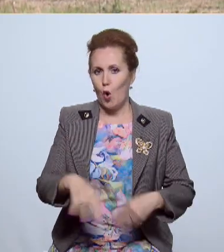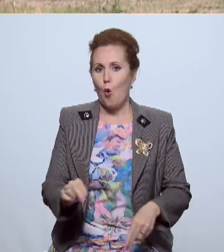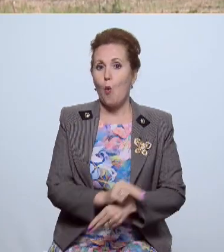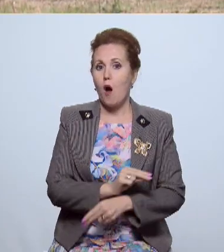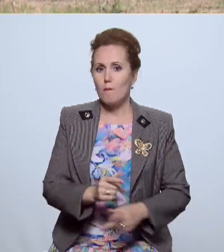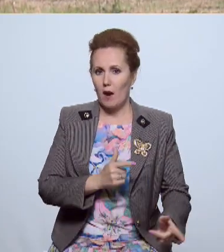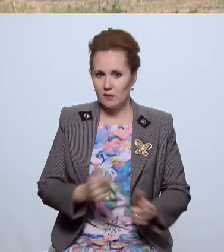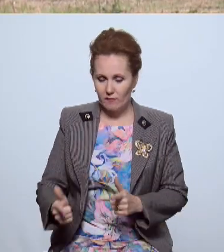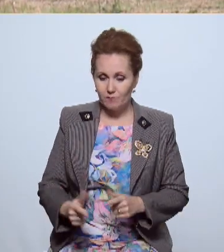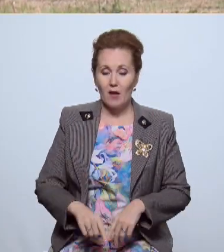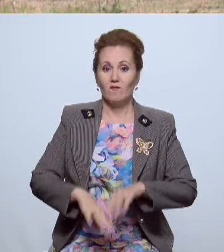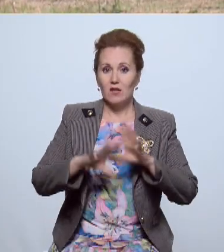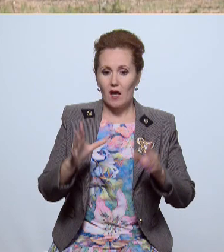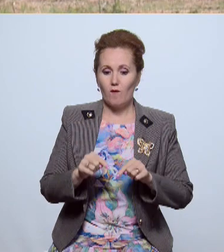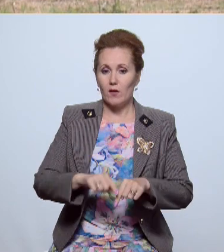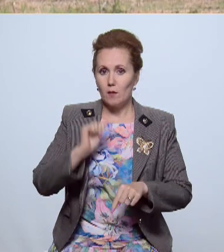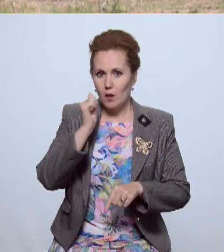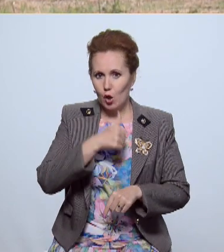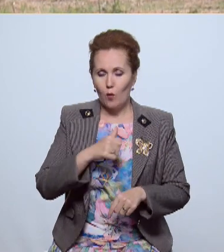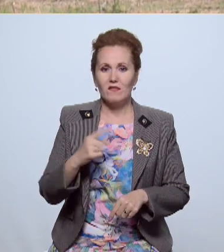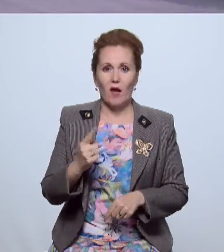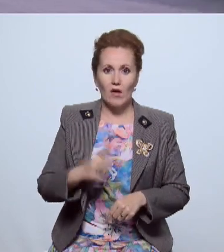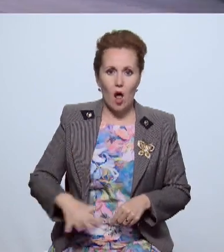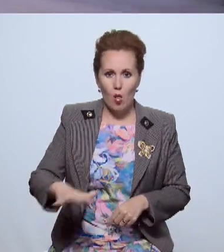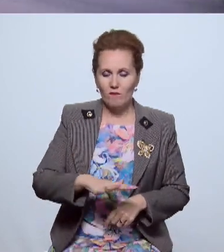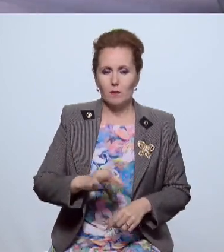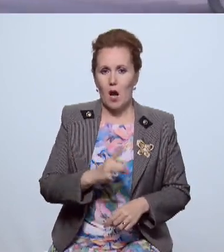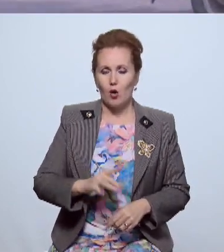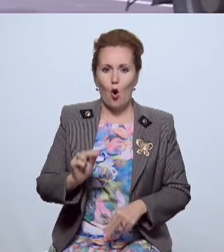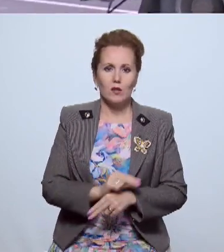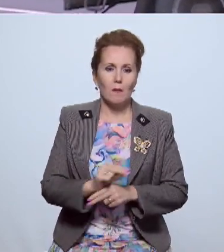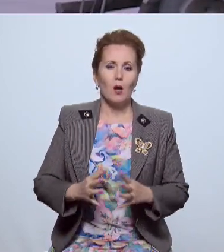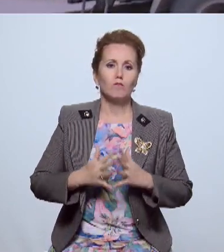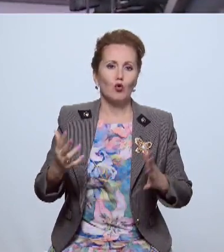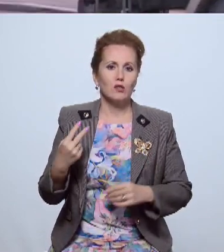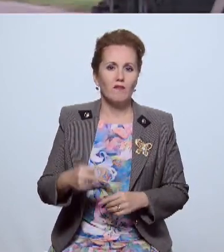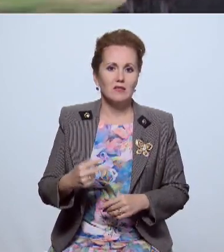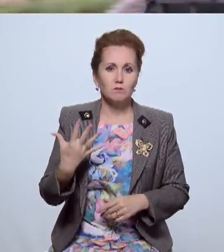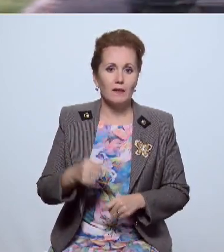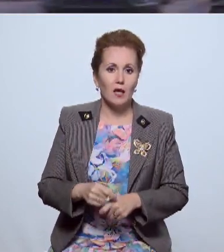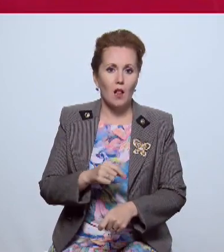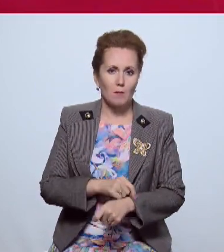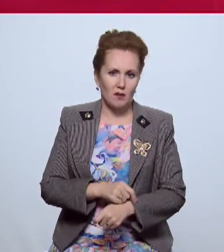Завьяловском районе отремонтируют более 25 километров дорог. Оксана Худякова, Анна Ковырзина. Новости.